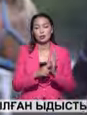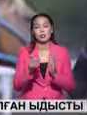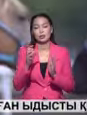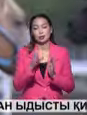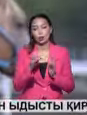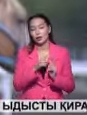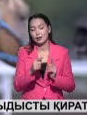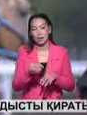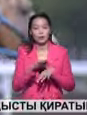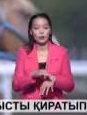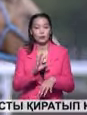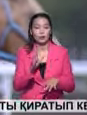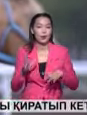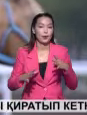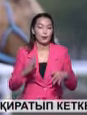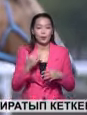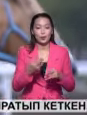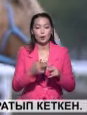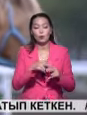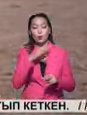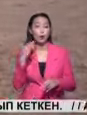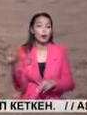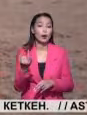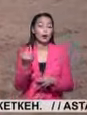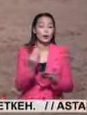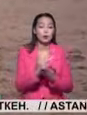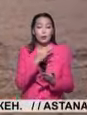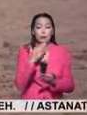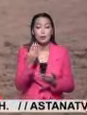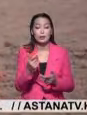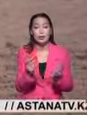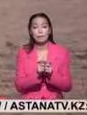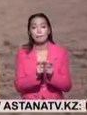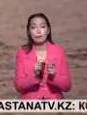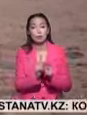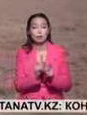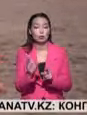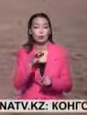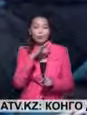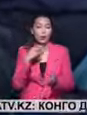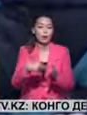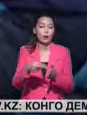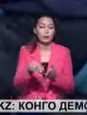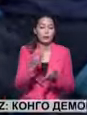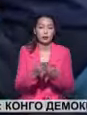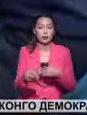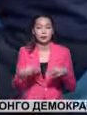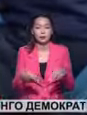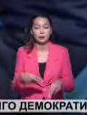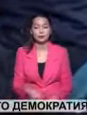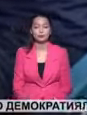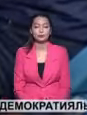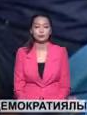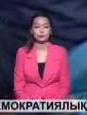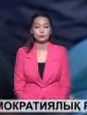береміз. Көшпелі халықтың бәсекесіне көпшіліктің қызығушылығы артқан, себебі билеттерді қызу сатып алып жатыр. Айбек Салдатбек, Бағлан